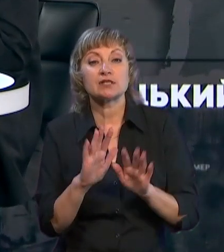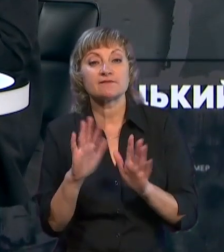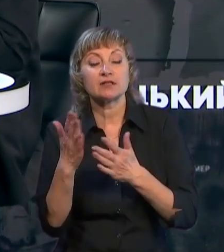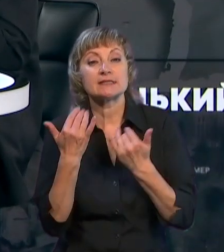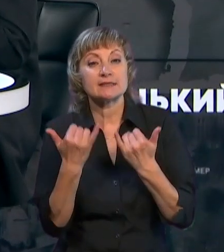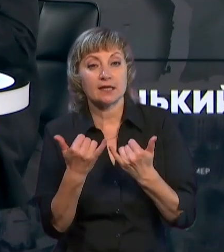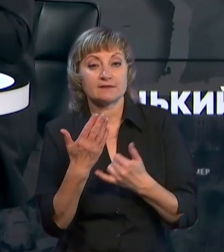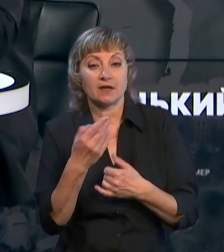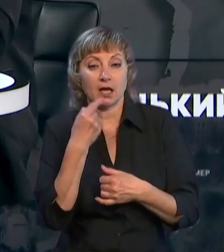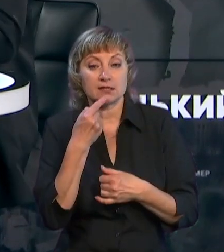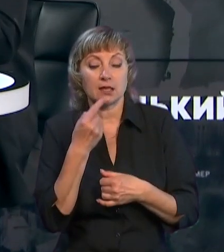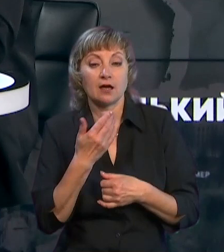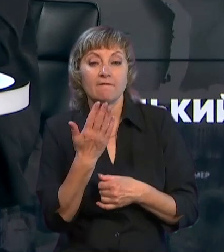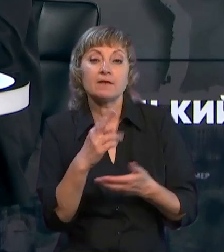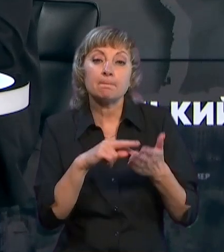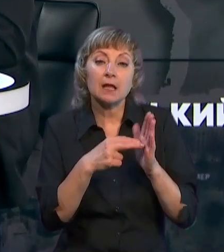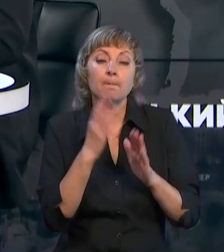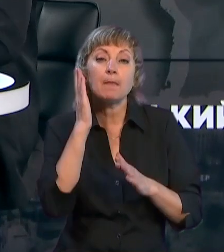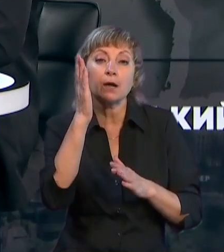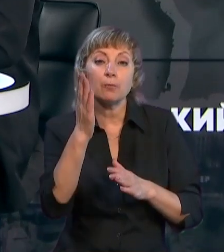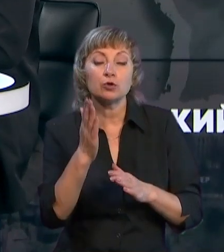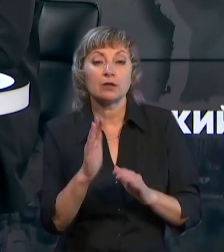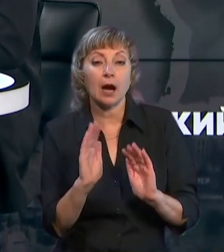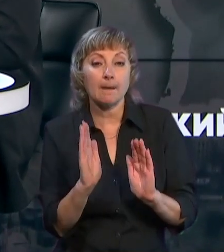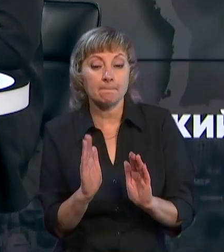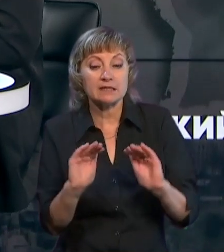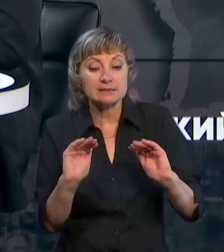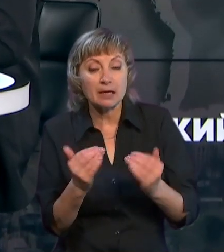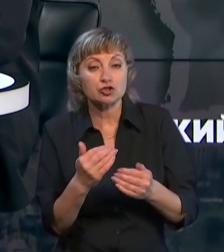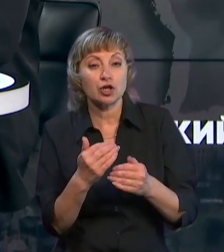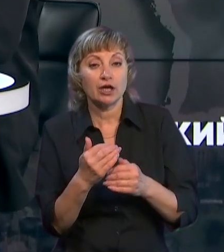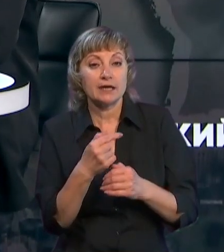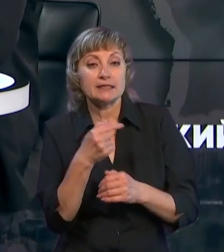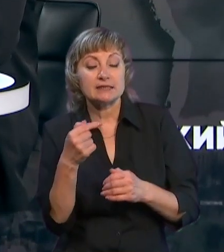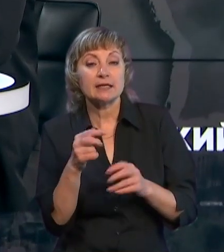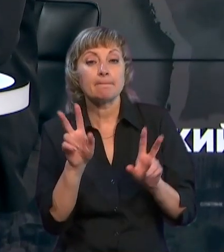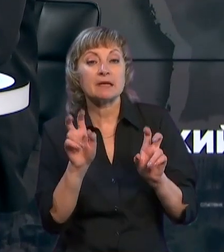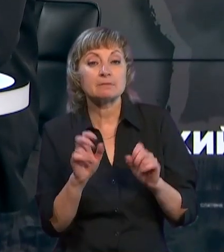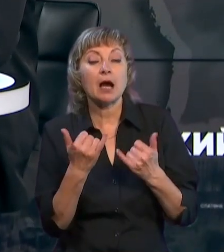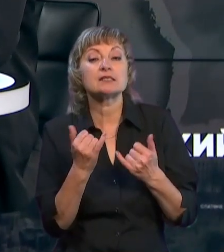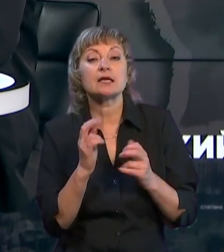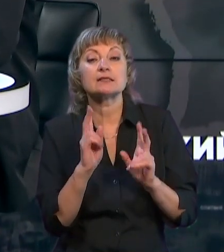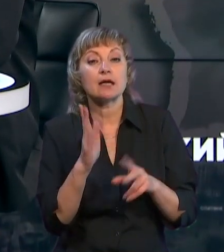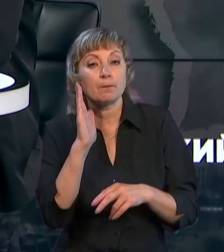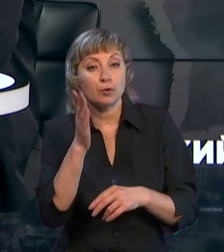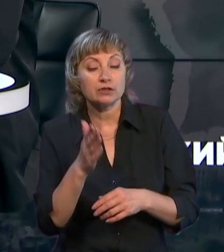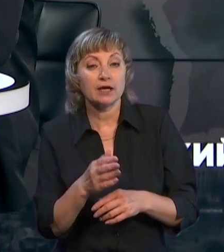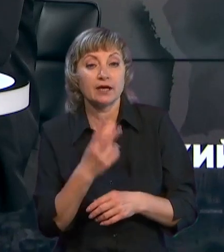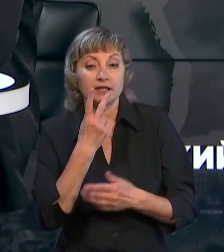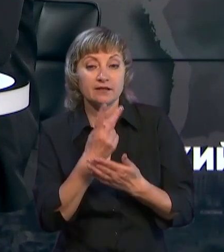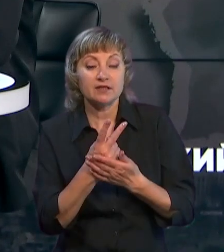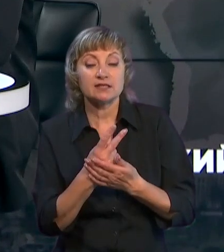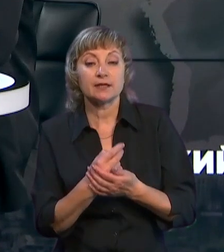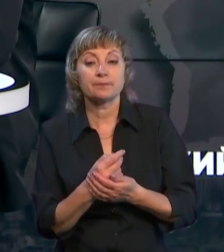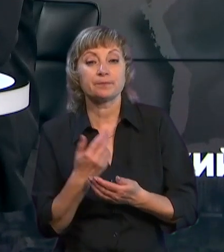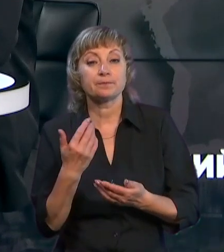казали, що ви плануєте в майбутньому, аби там зменшити кількість оцю різницю між mm-hmm. предметами. А зараз як буде? Дивіться,